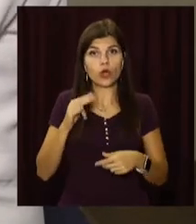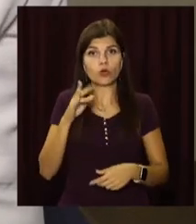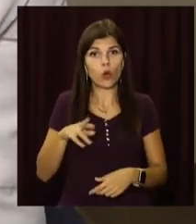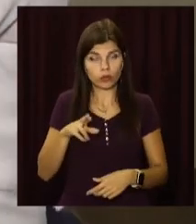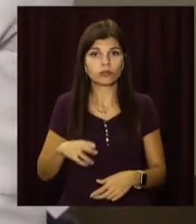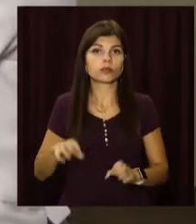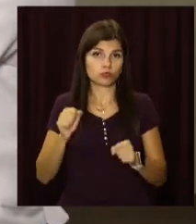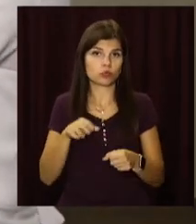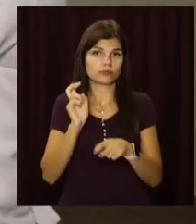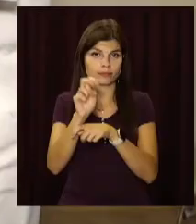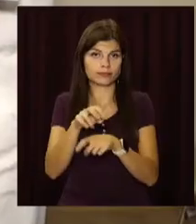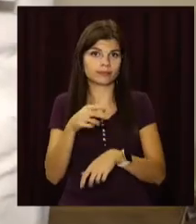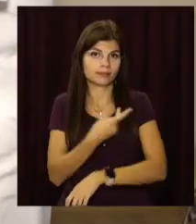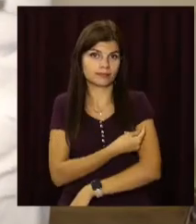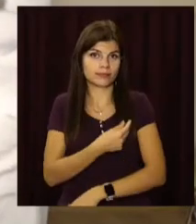ідентифікаційний код.